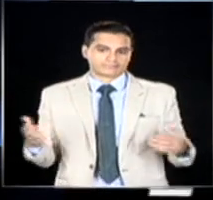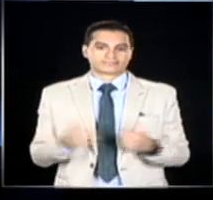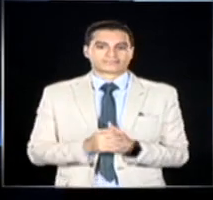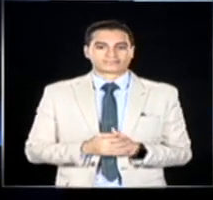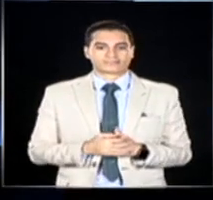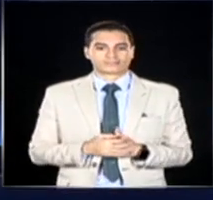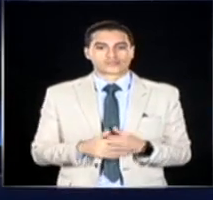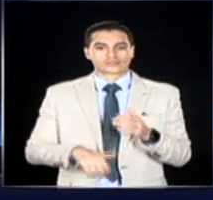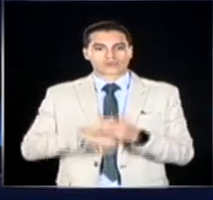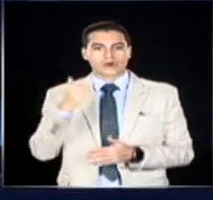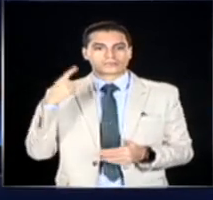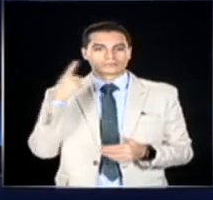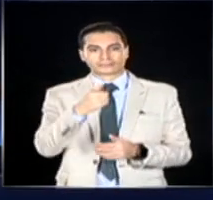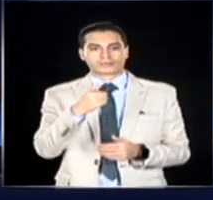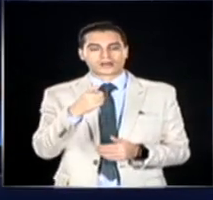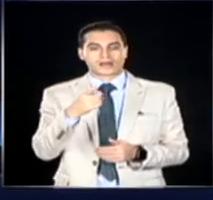وكسبوا